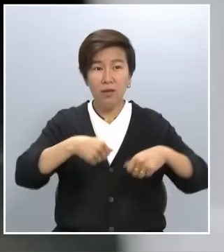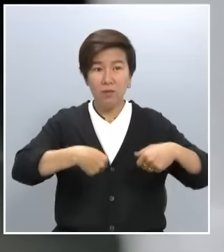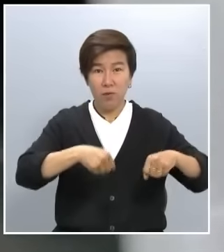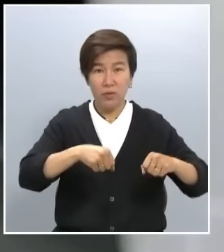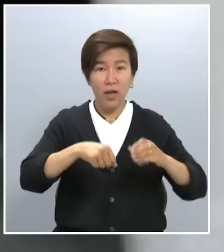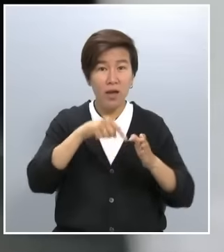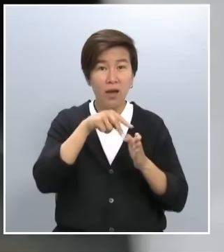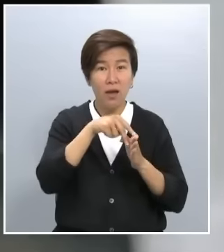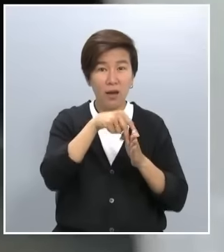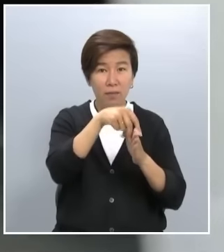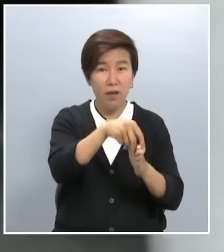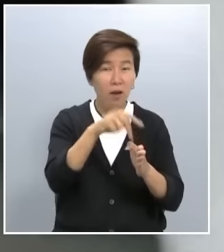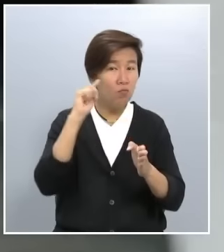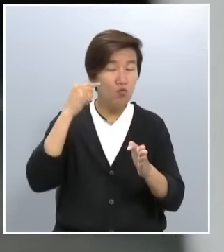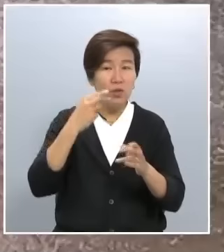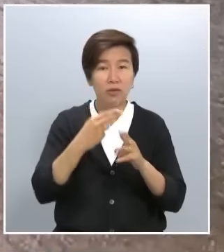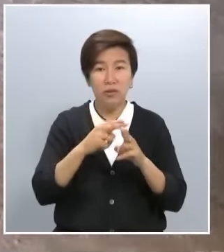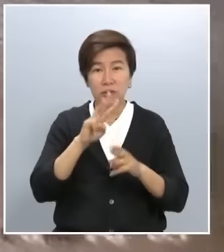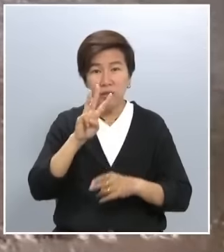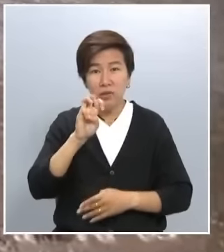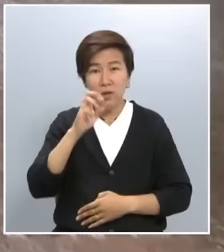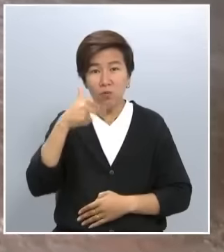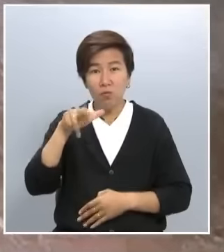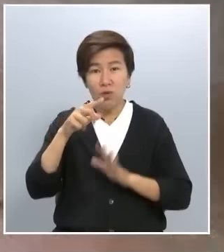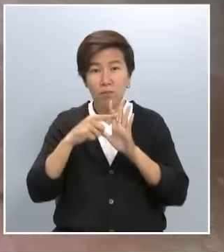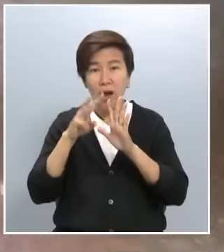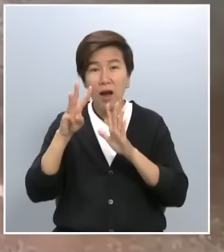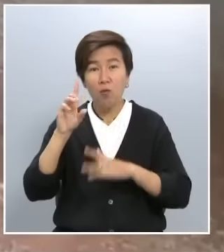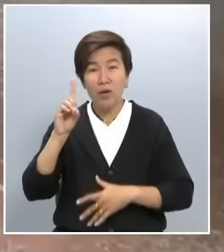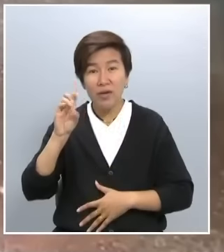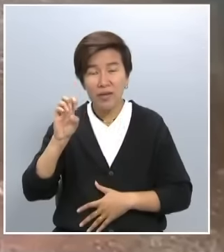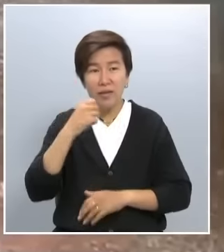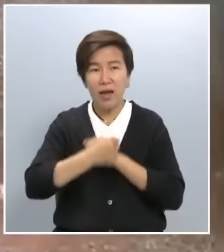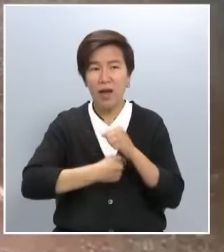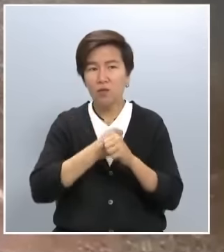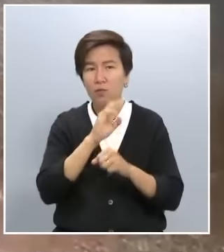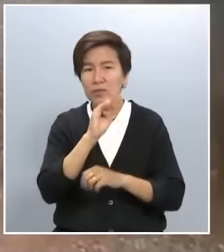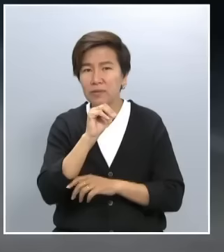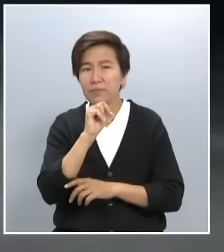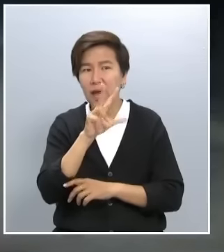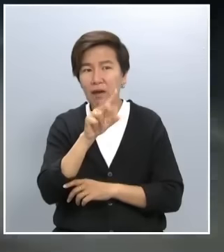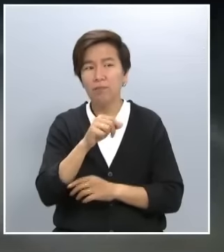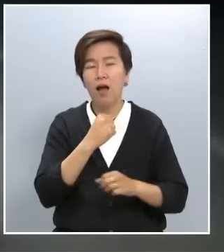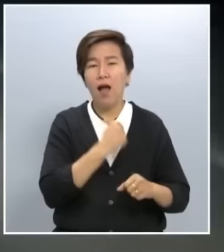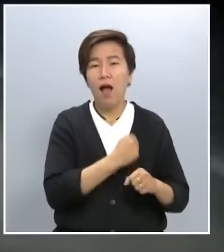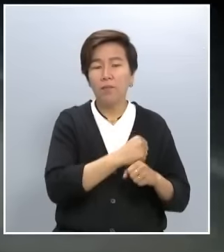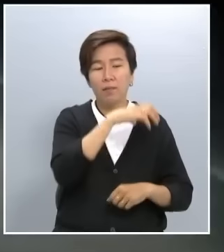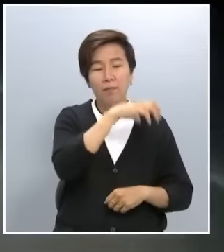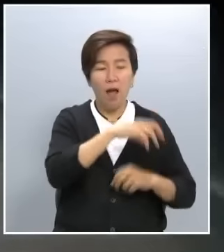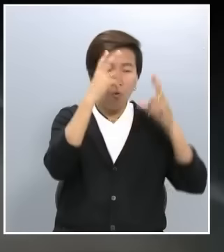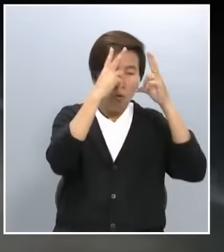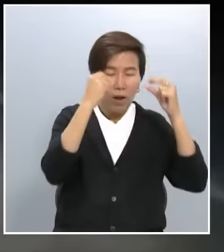ายุ43 ปีเพิ่งออกจากเวรค่ะที่โรงพยาบาลพิบูลรักแล้วก็ขี่ออกมาจากโรงพยาบาลได้ประ